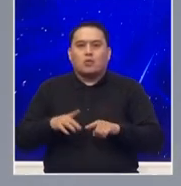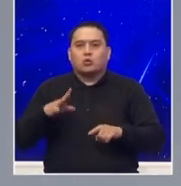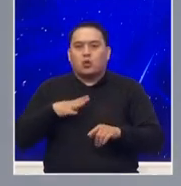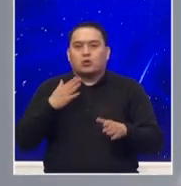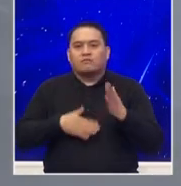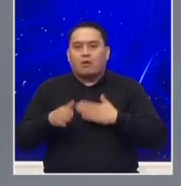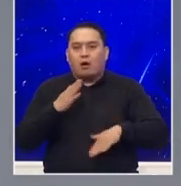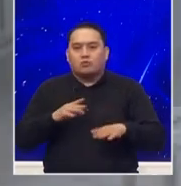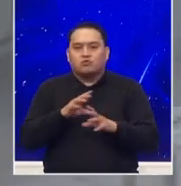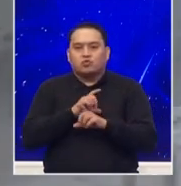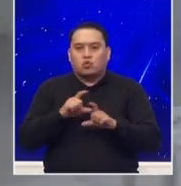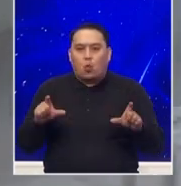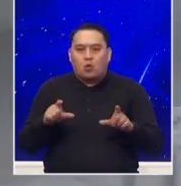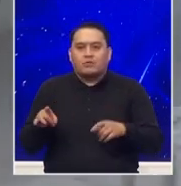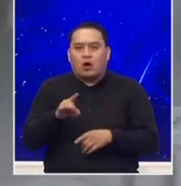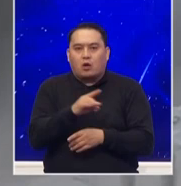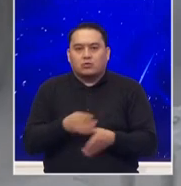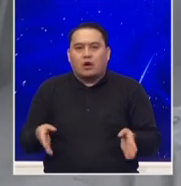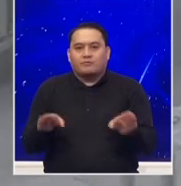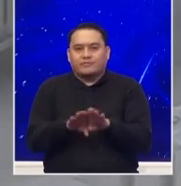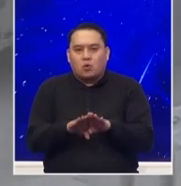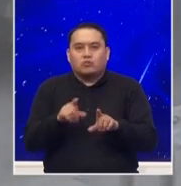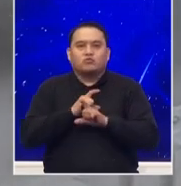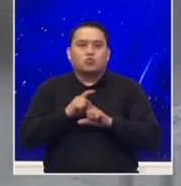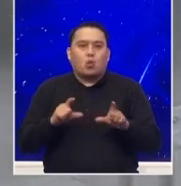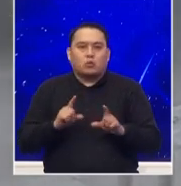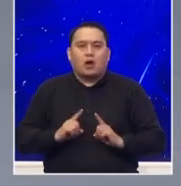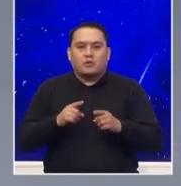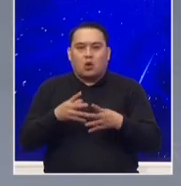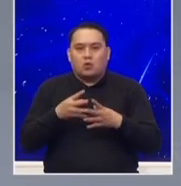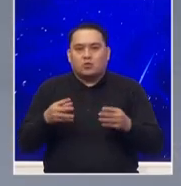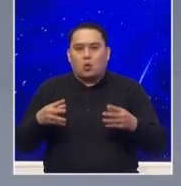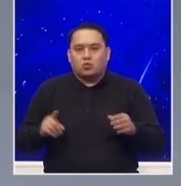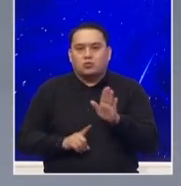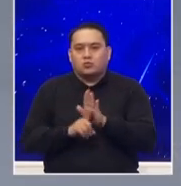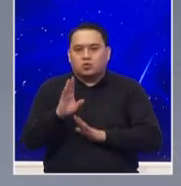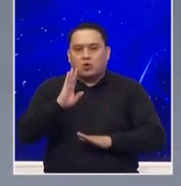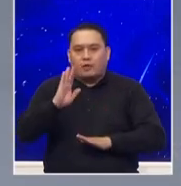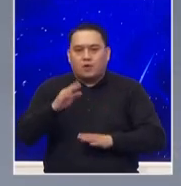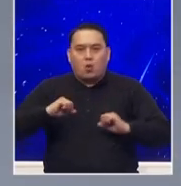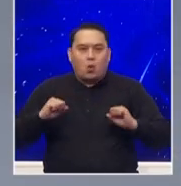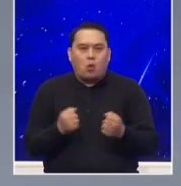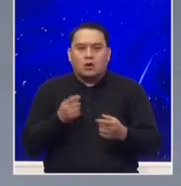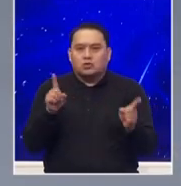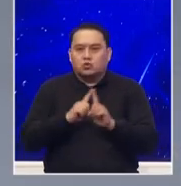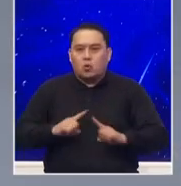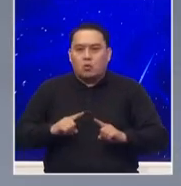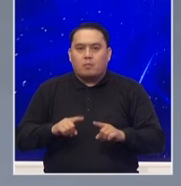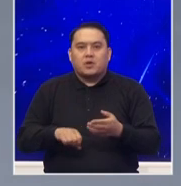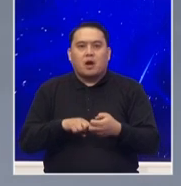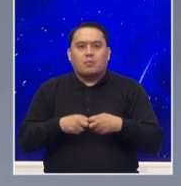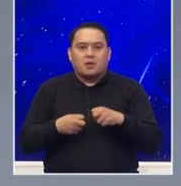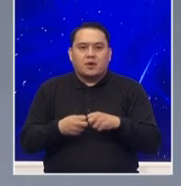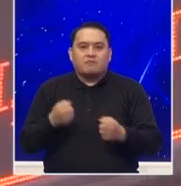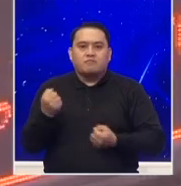а детям морозы только в радость. В школах многих районов отменены занятия, пока не наступит относительное потепление. Такие холода – особая головная боль